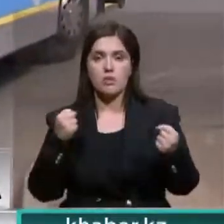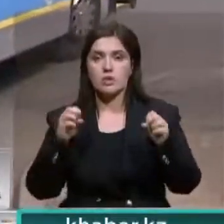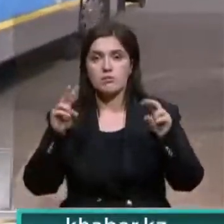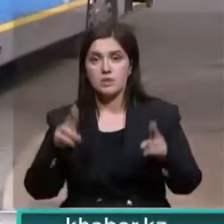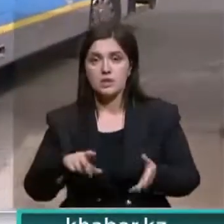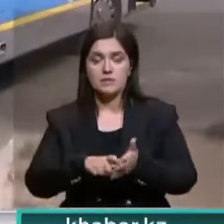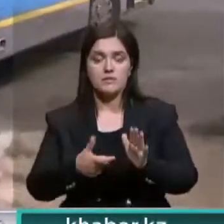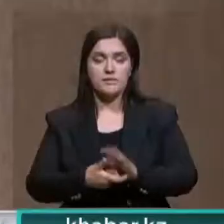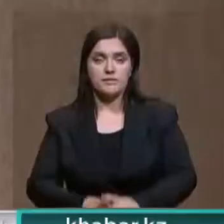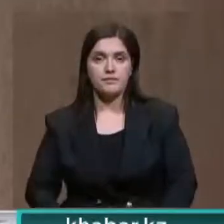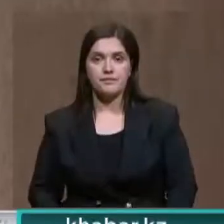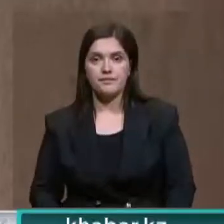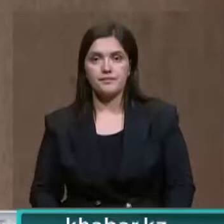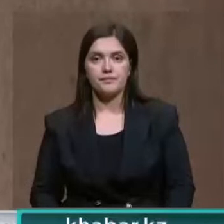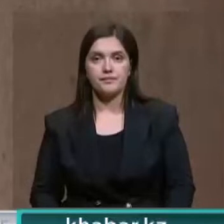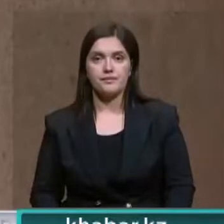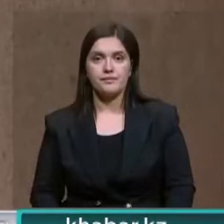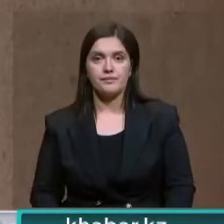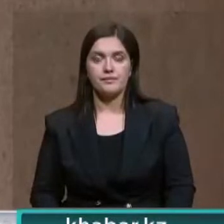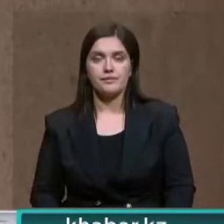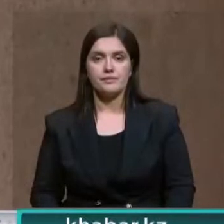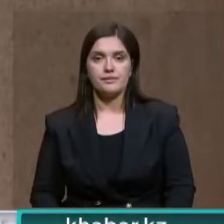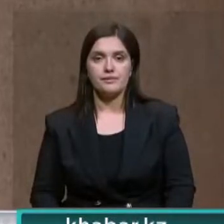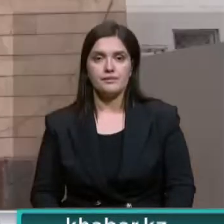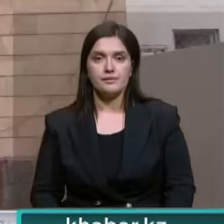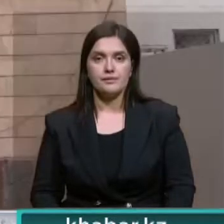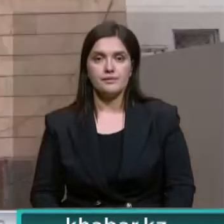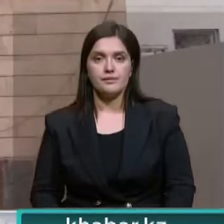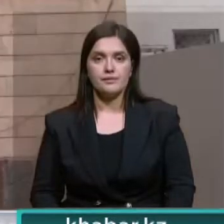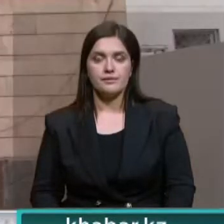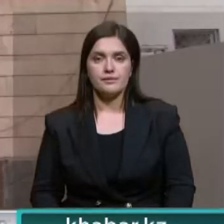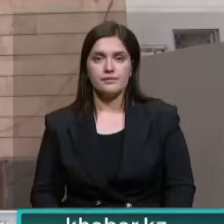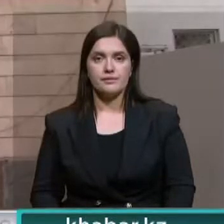специально оборудованном зале. Шапагат Мырзабекова, Абен Нарымбаев. Итоги дня. Алматы.